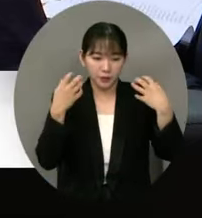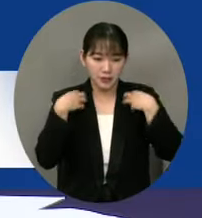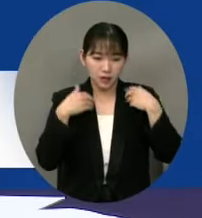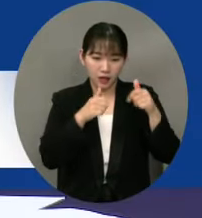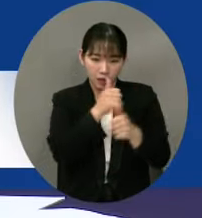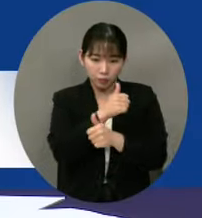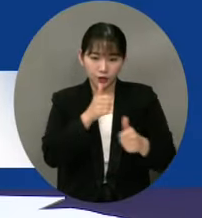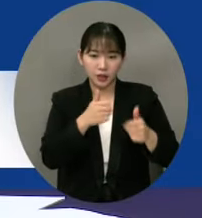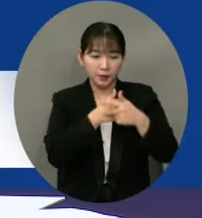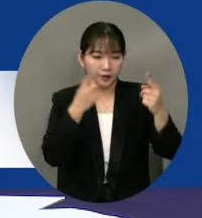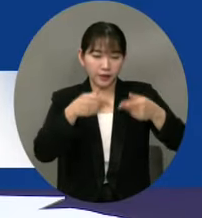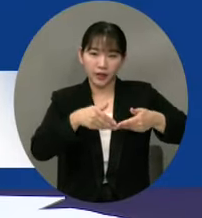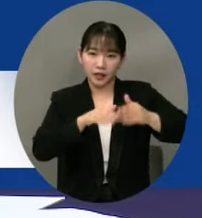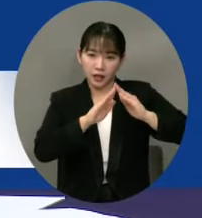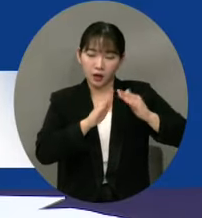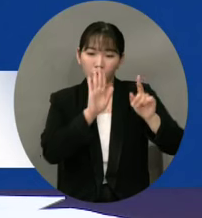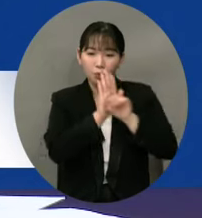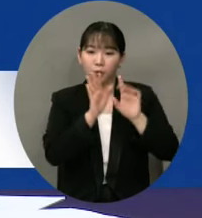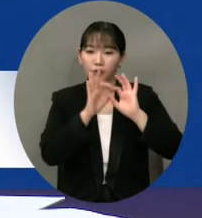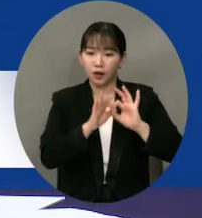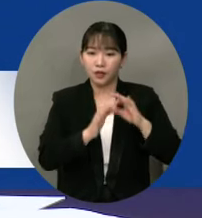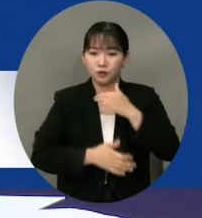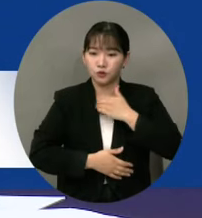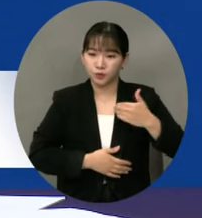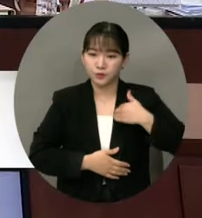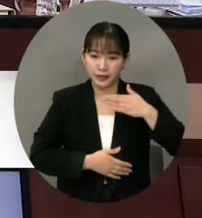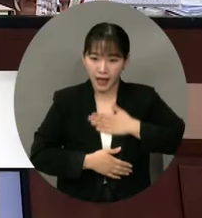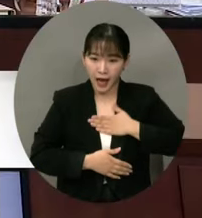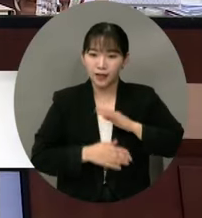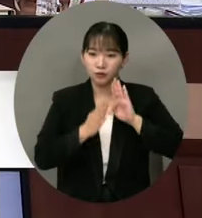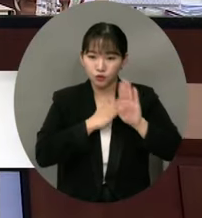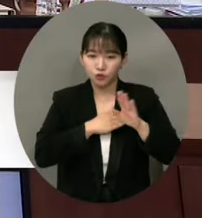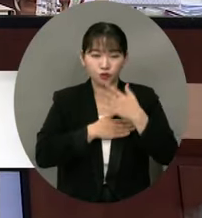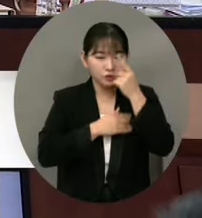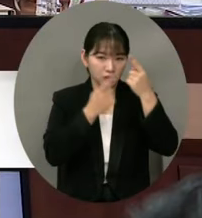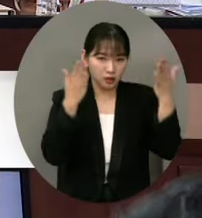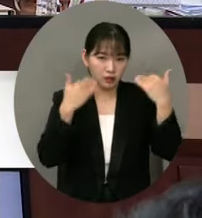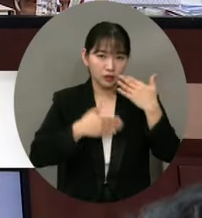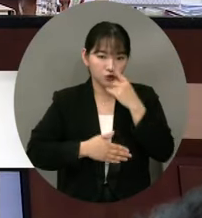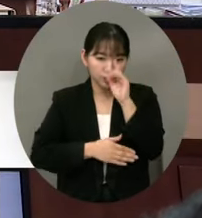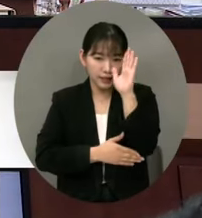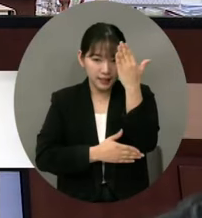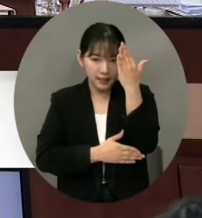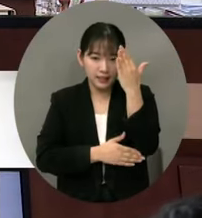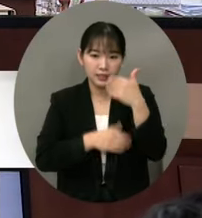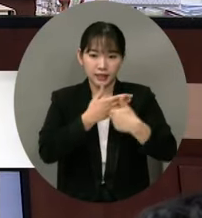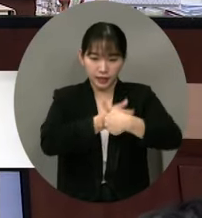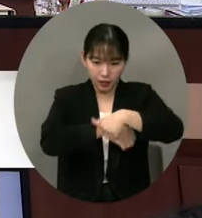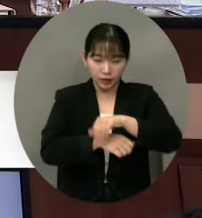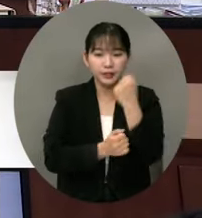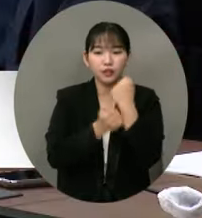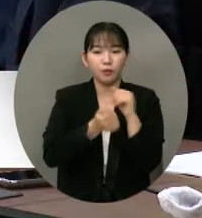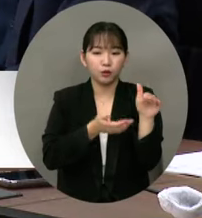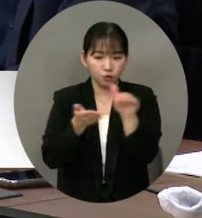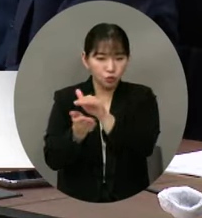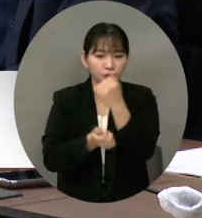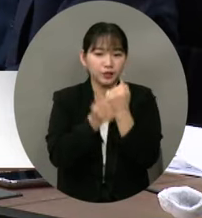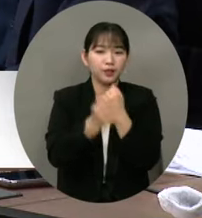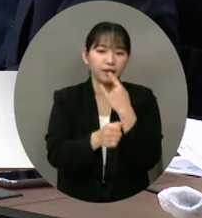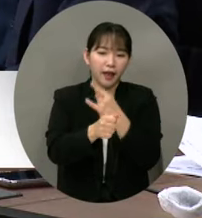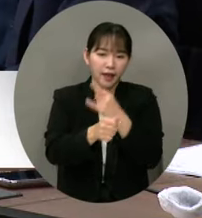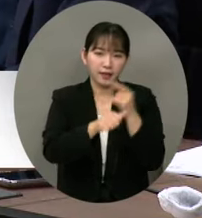간부들에게 의대 신설 공모와 관련해 충분히 숙지한 뒤 순천대와 순천시 등에 적극 설명하고